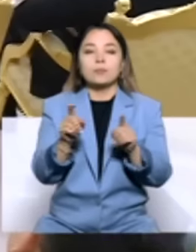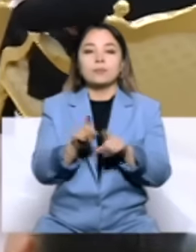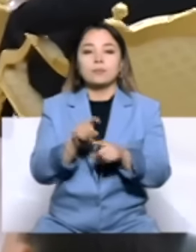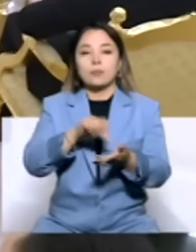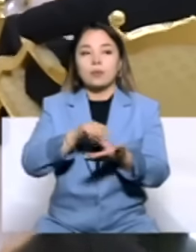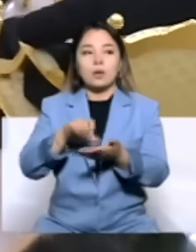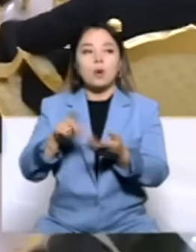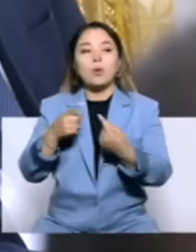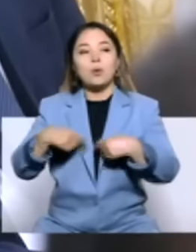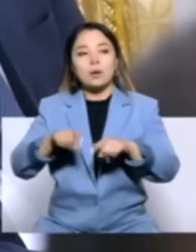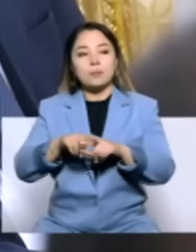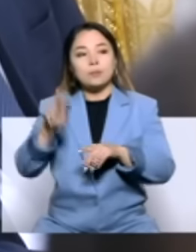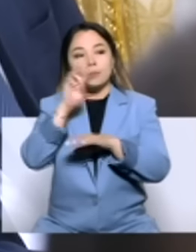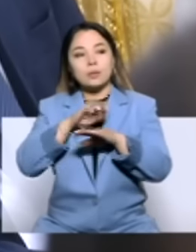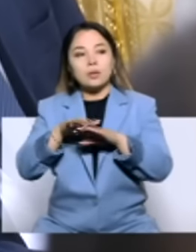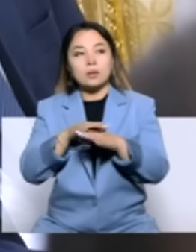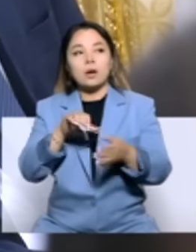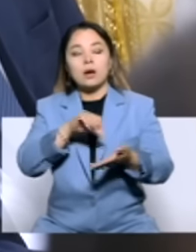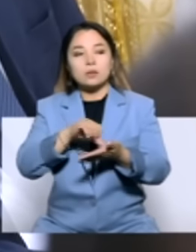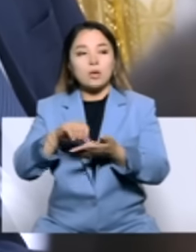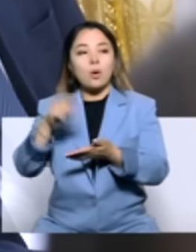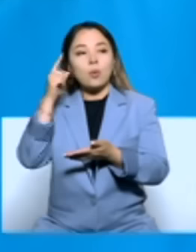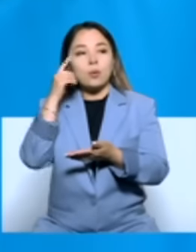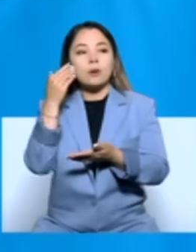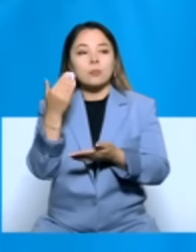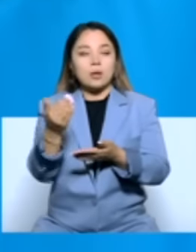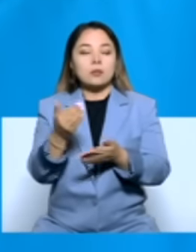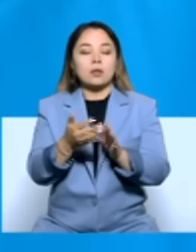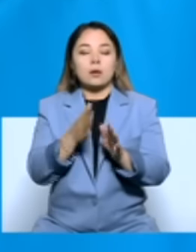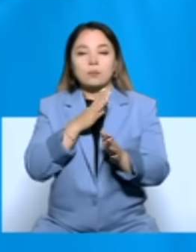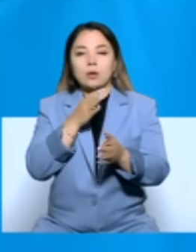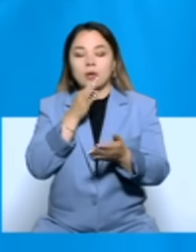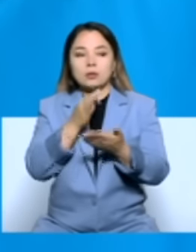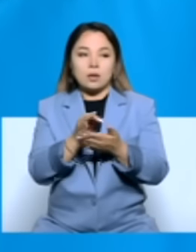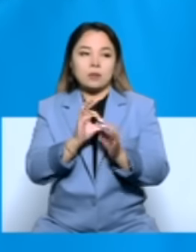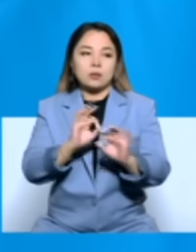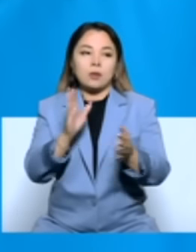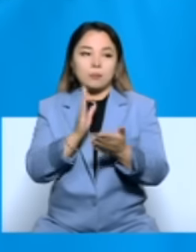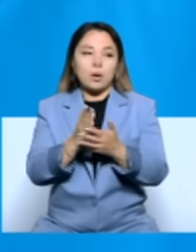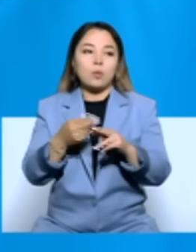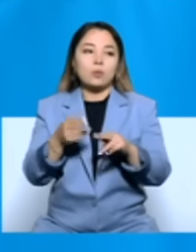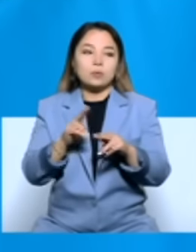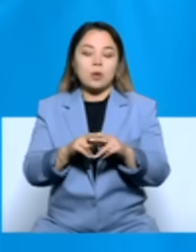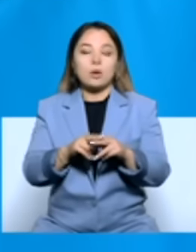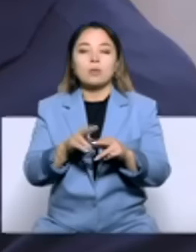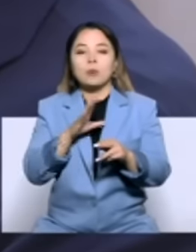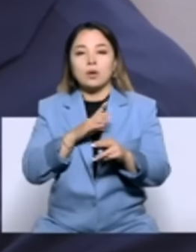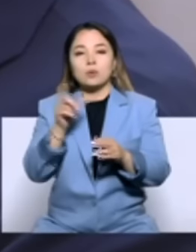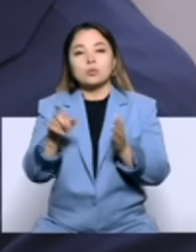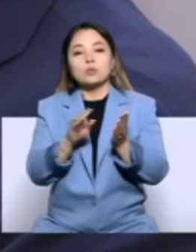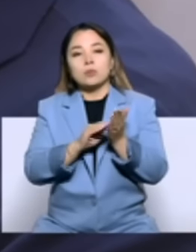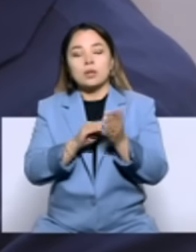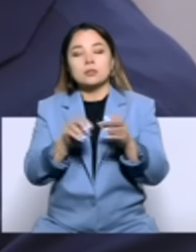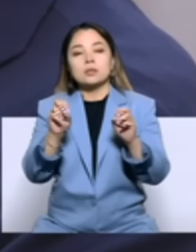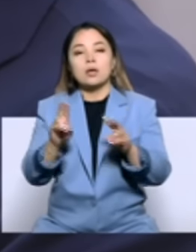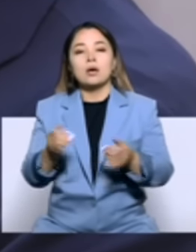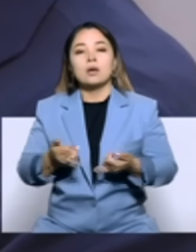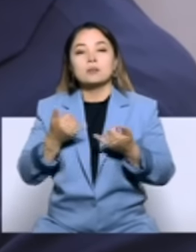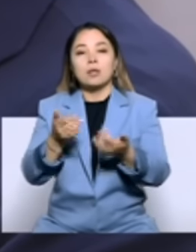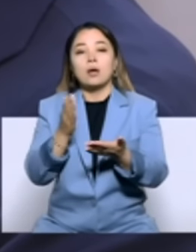журналистикаға, қоғамға, мемлекетке қатысты ойымен кезекті рет бөлісті. Бұл жолы журналистерге көбірек